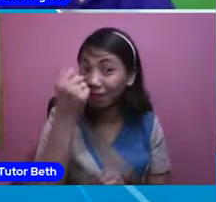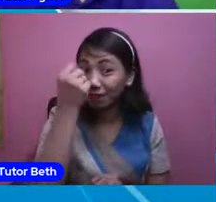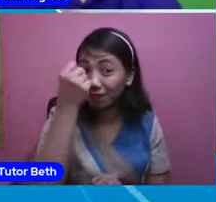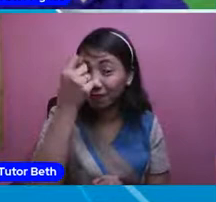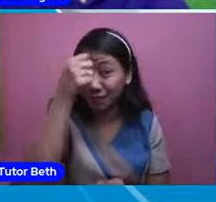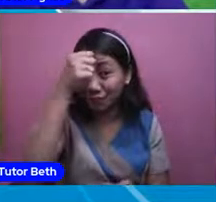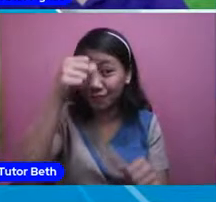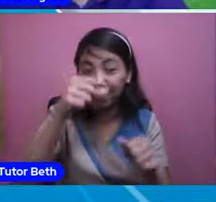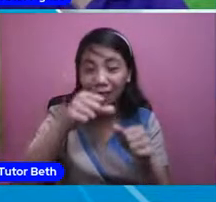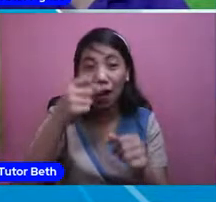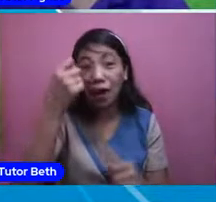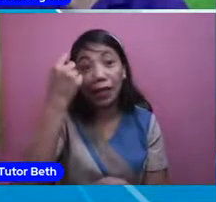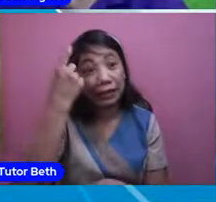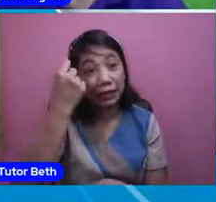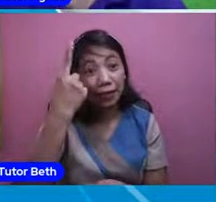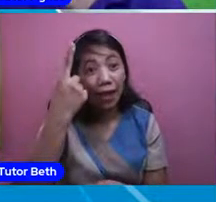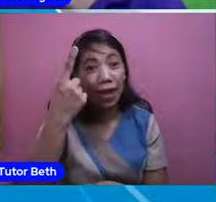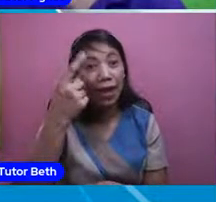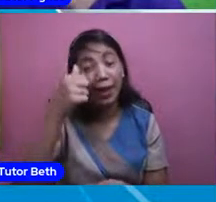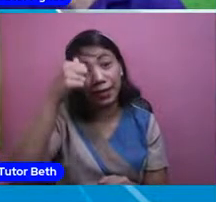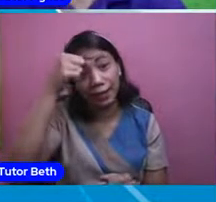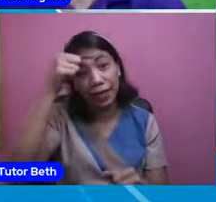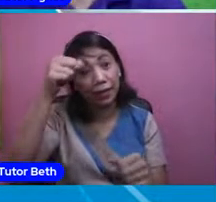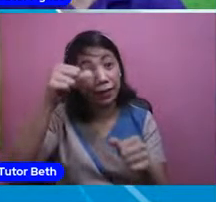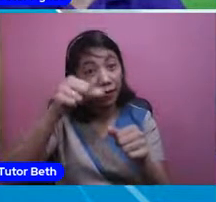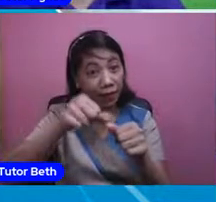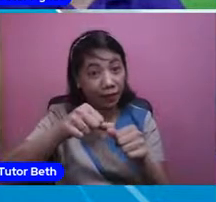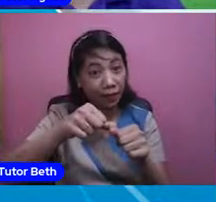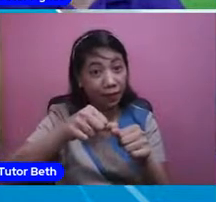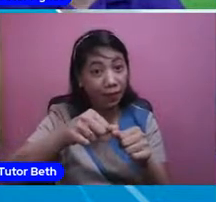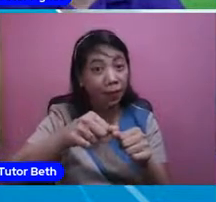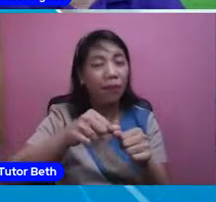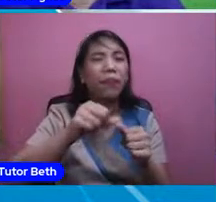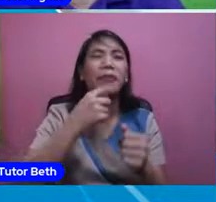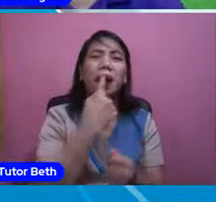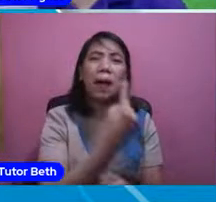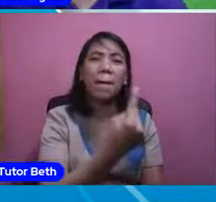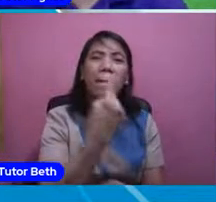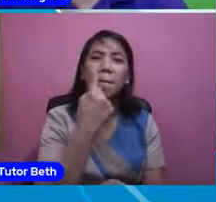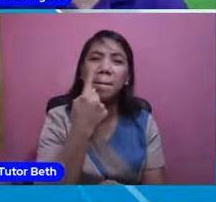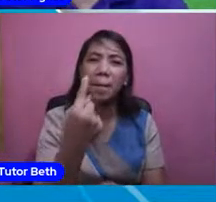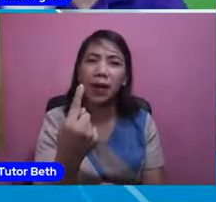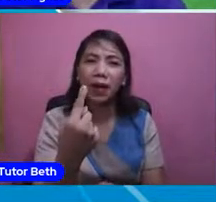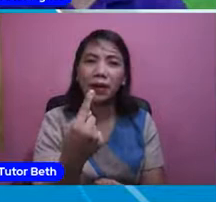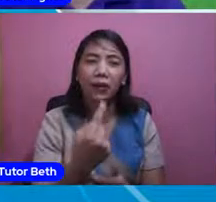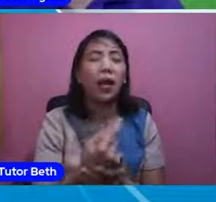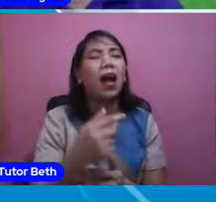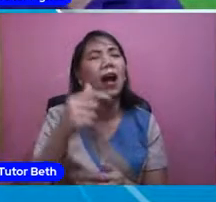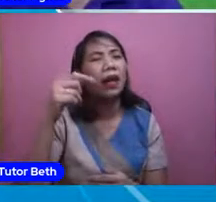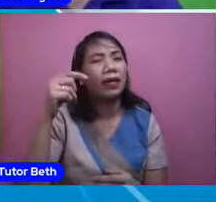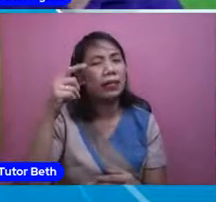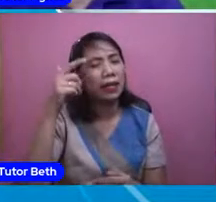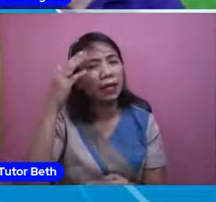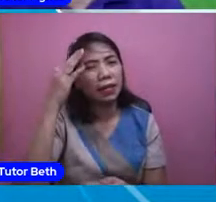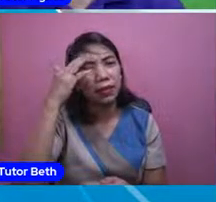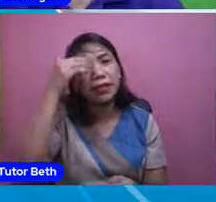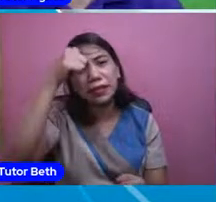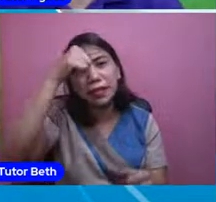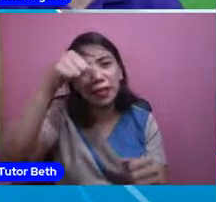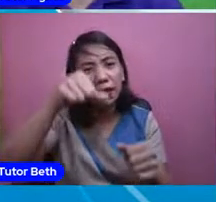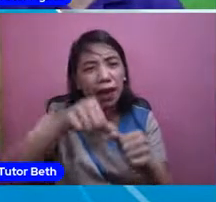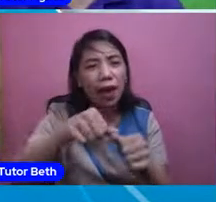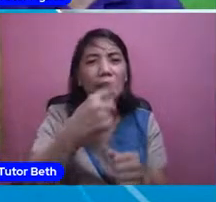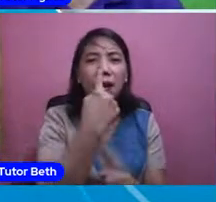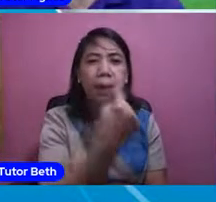basahin natin. ating tatandaan lagi na ang bawat, o, lalagay natin sa isip natin, ha? Na ang